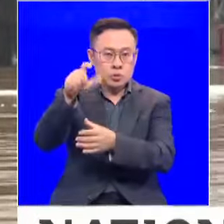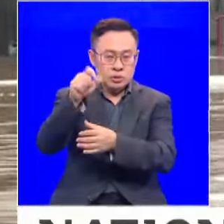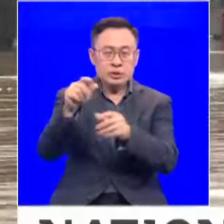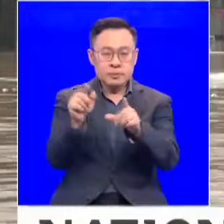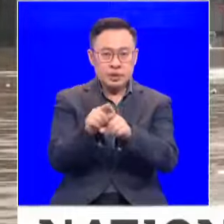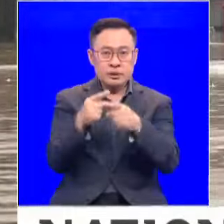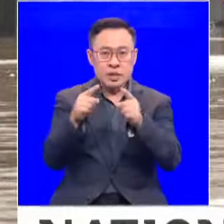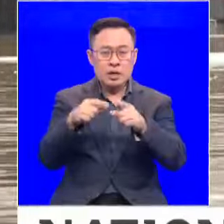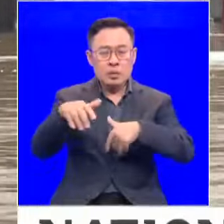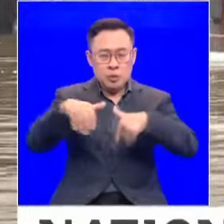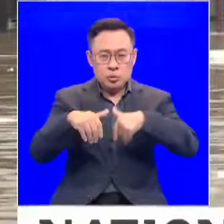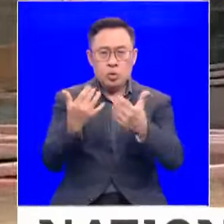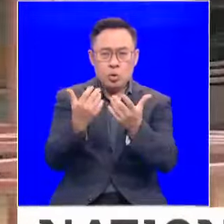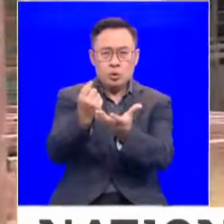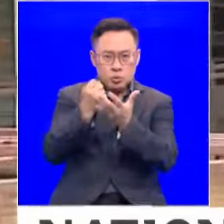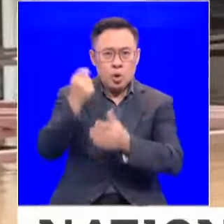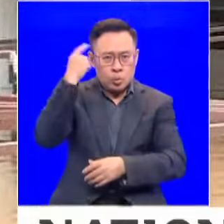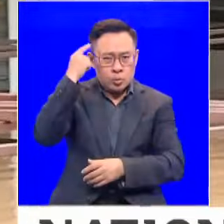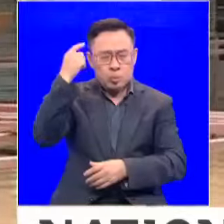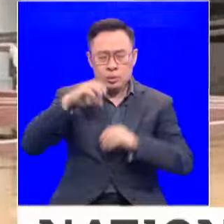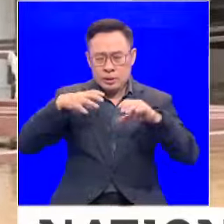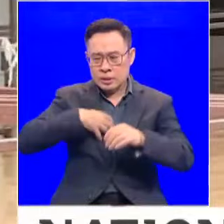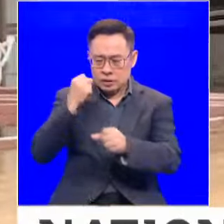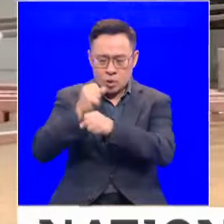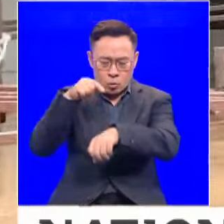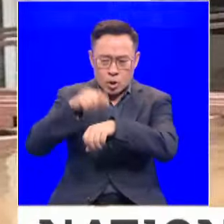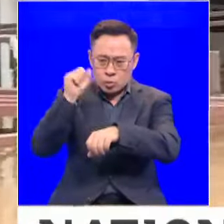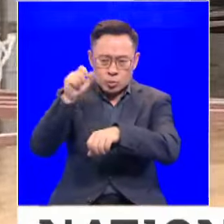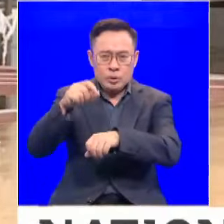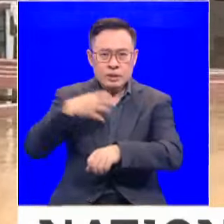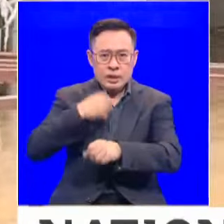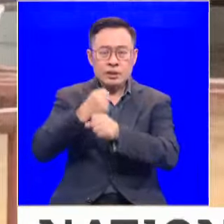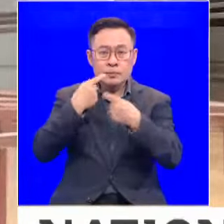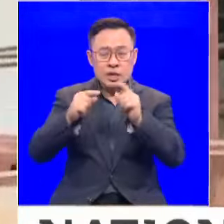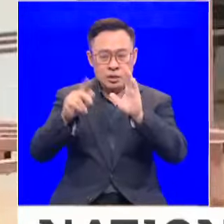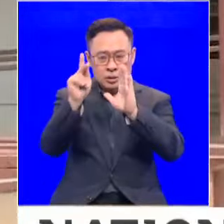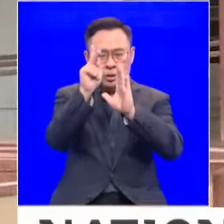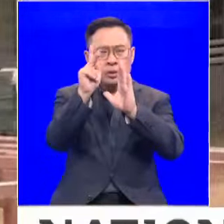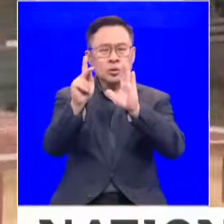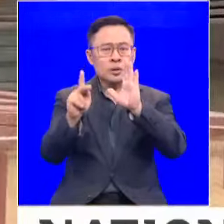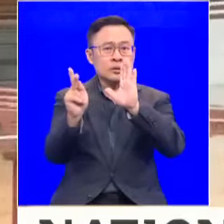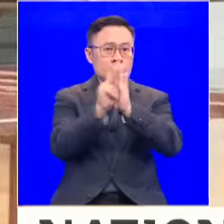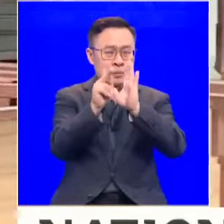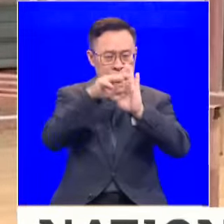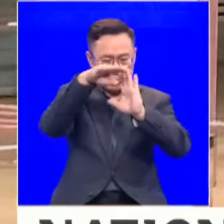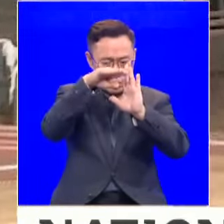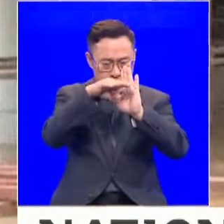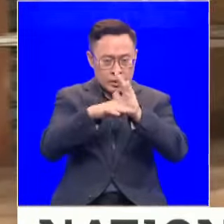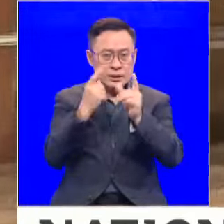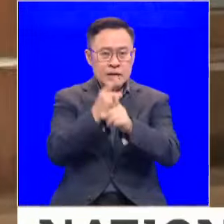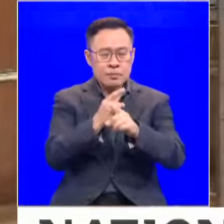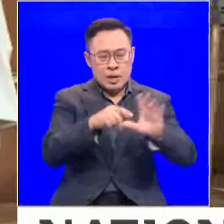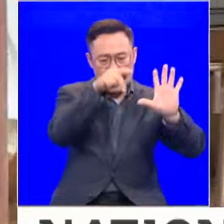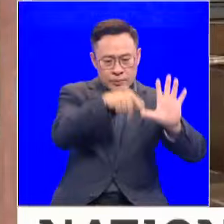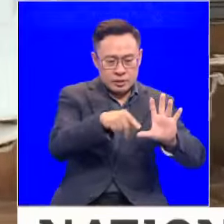ชนรอความช่วยเหลืออยู่อยากทำงานให้เร็วที่สุดค่ะเกณฑ์เงินชดเชยที่รัฐประกาศเอาไว้ว่า 5,000 7,000 9,000นั้นรู้